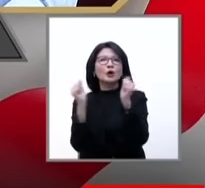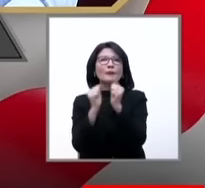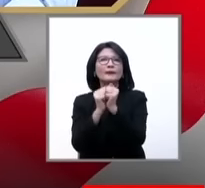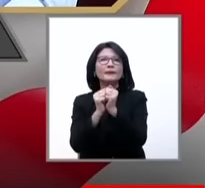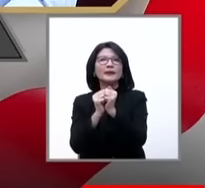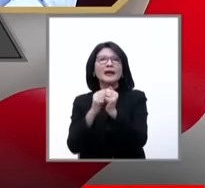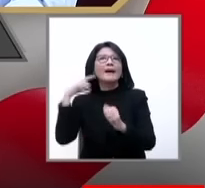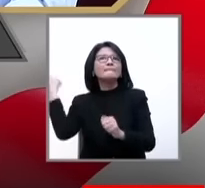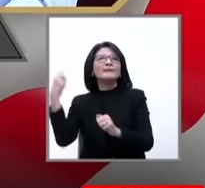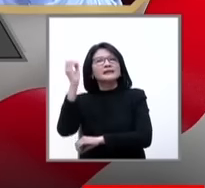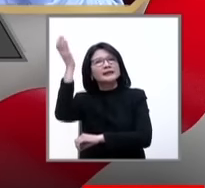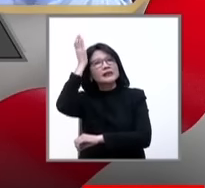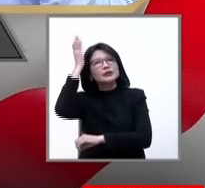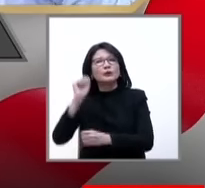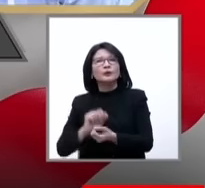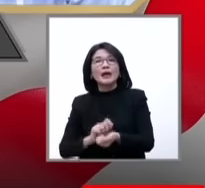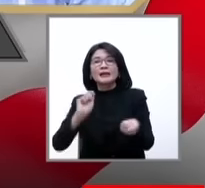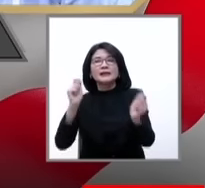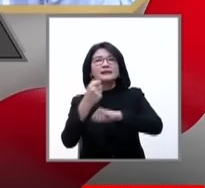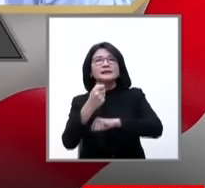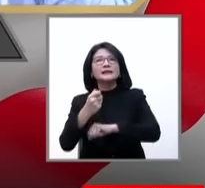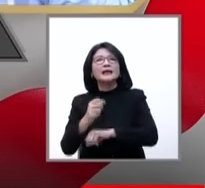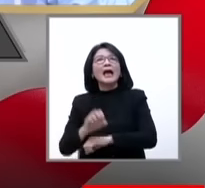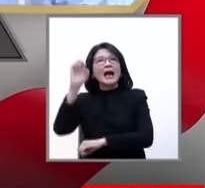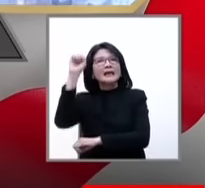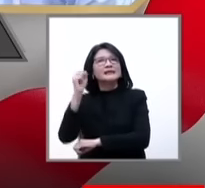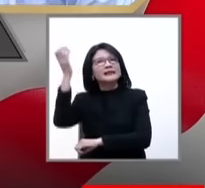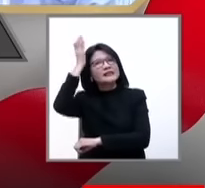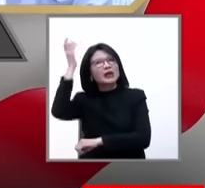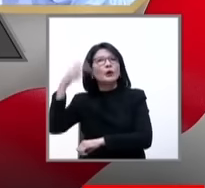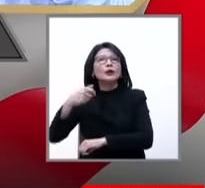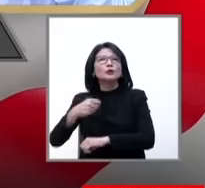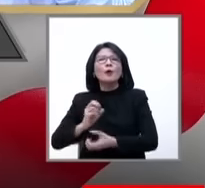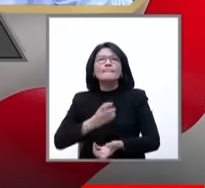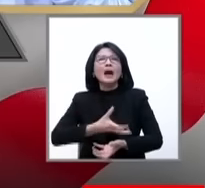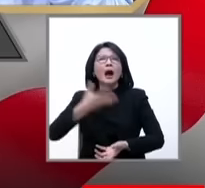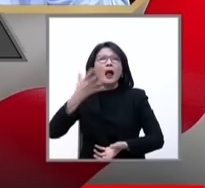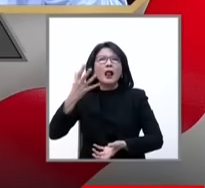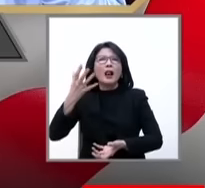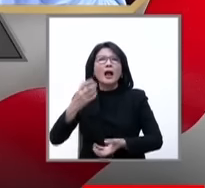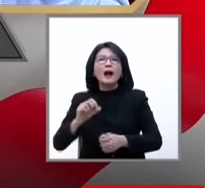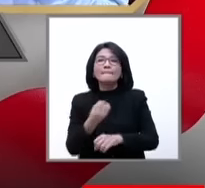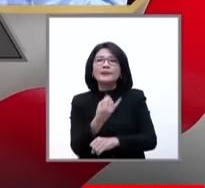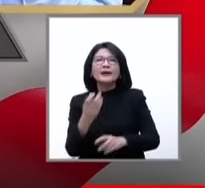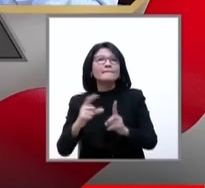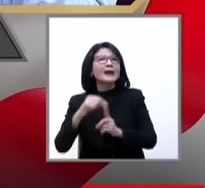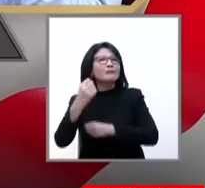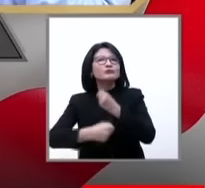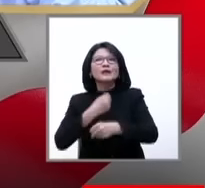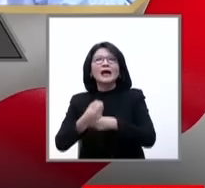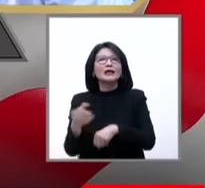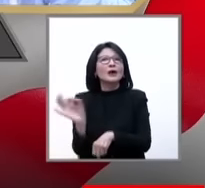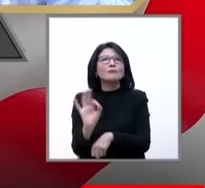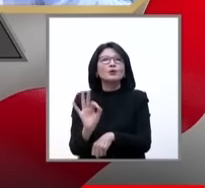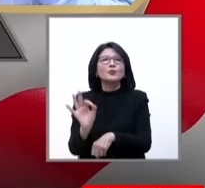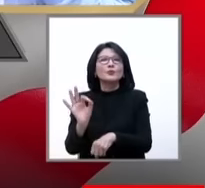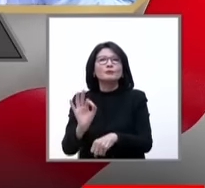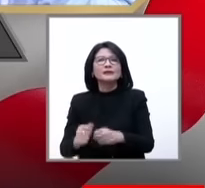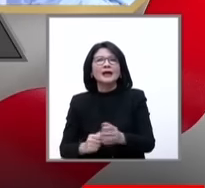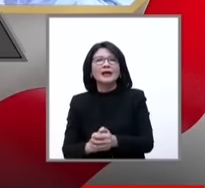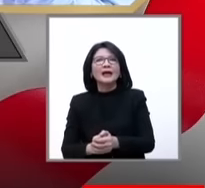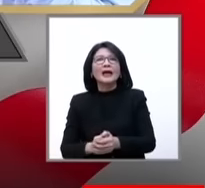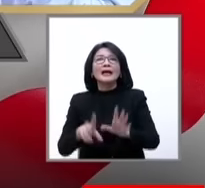diambil akan melibatkan pertimbangan nilai baik, buruk, maslahat, mudorot bagi seluruh rakyat Indonesia. Iya. Jadi